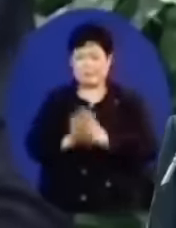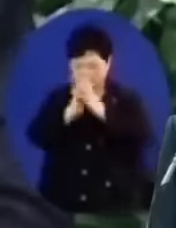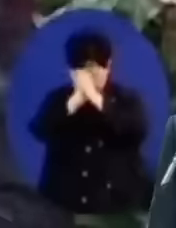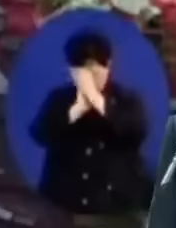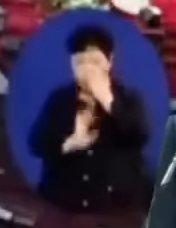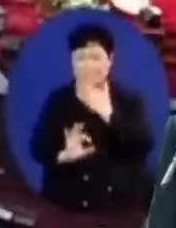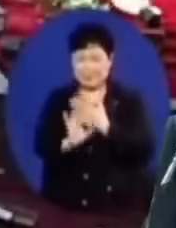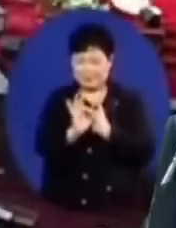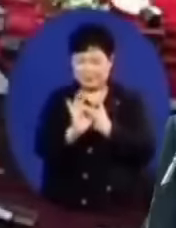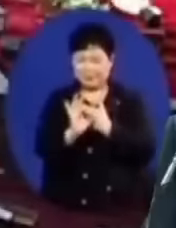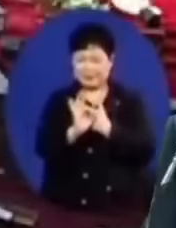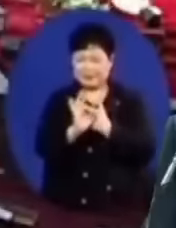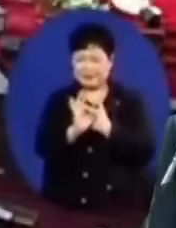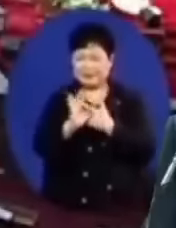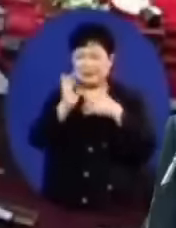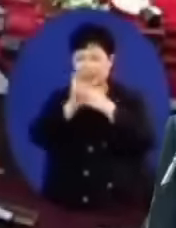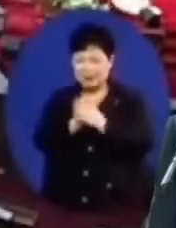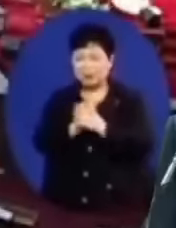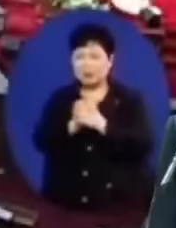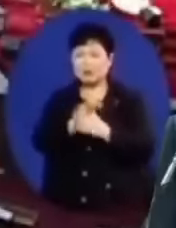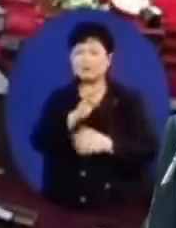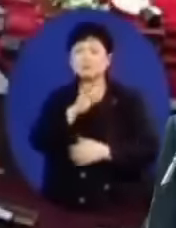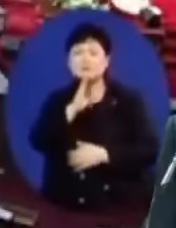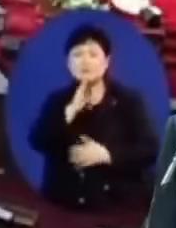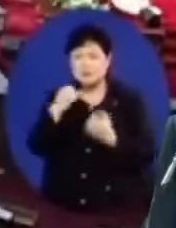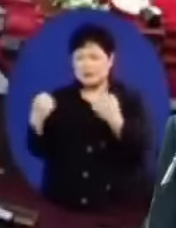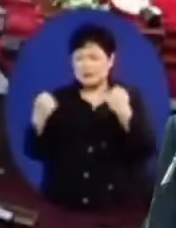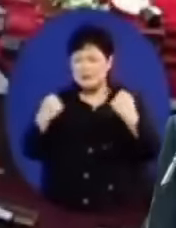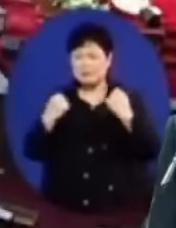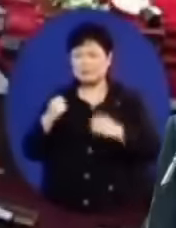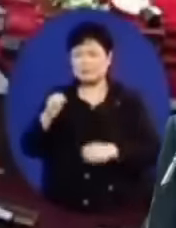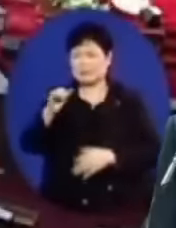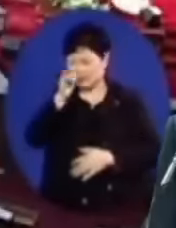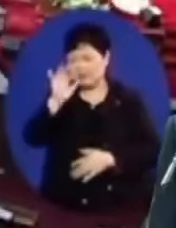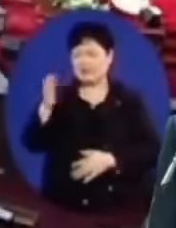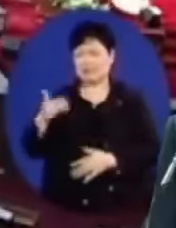기도하면 기도가 굉장히 힘이 있는 것입니다.